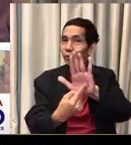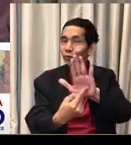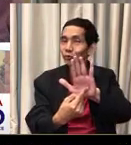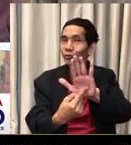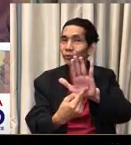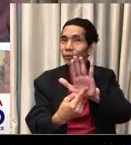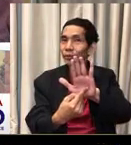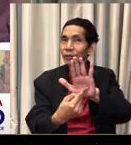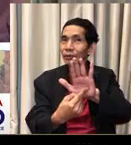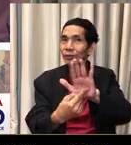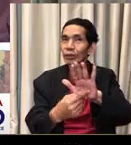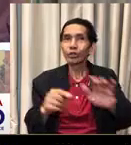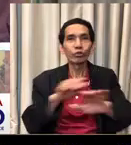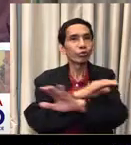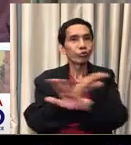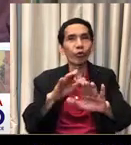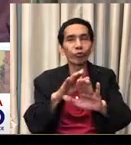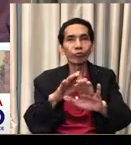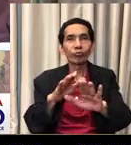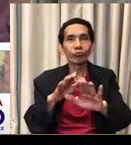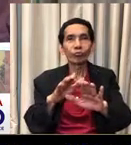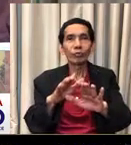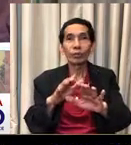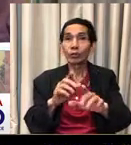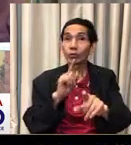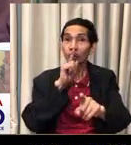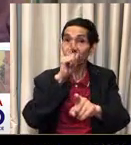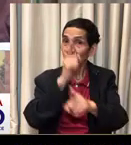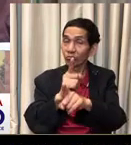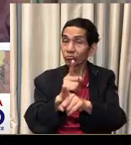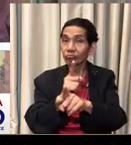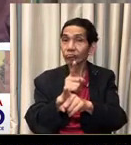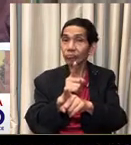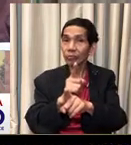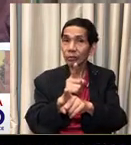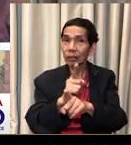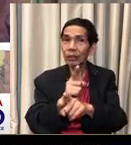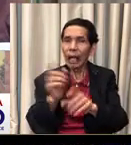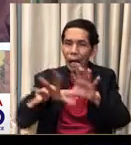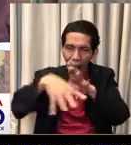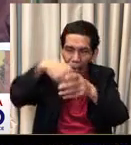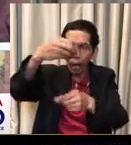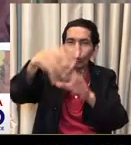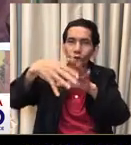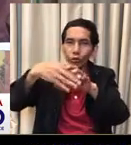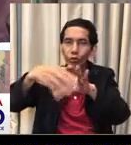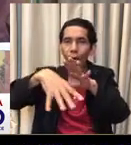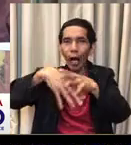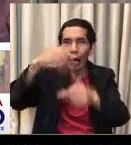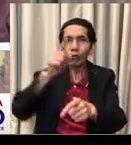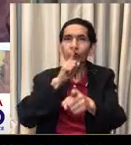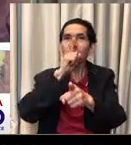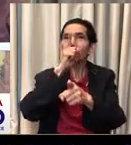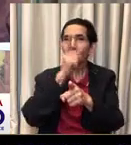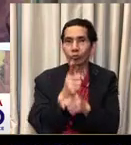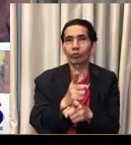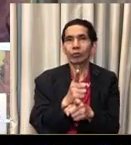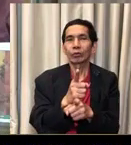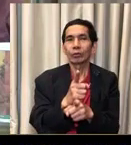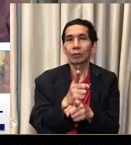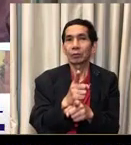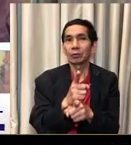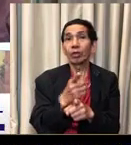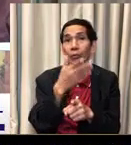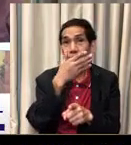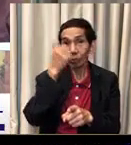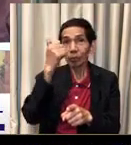na hindi mo talaga pwedeng ipagkaitang ano, katotohanan. Ano. Lalabas at lalabas ang totoo eh. O, buti na